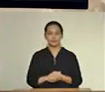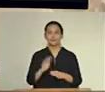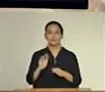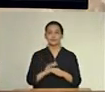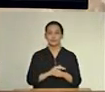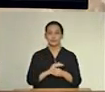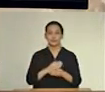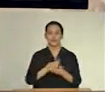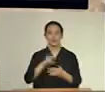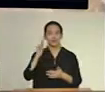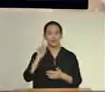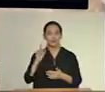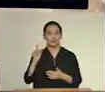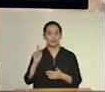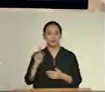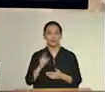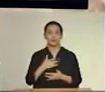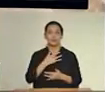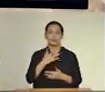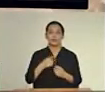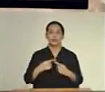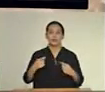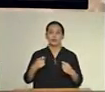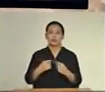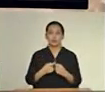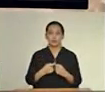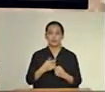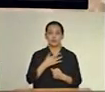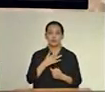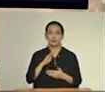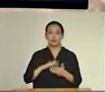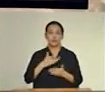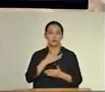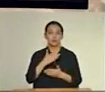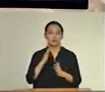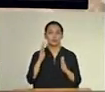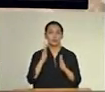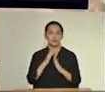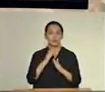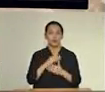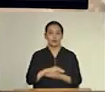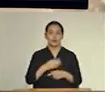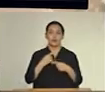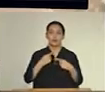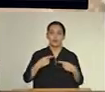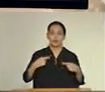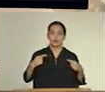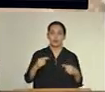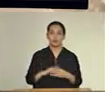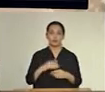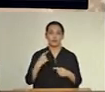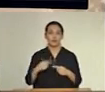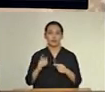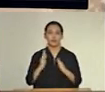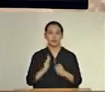Barakalla aziz o'quvchilar. Tirik organizmlar, ya'ni jonli va jonsiz tabiat bir qator o'zining xususiyatlari bilan farq qilar